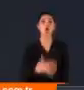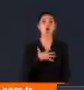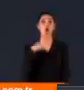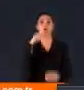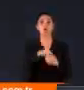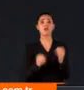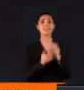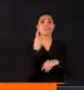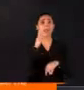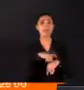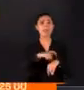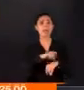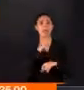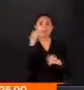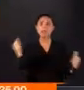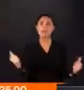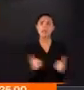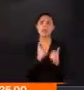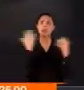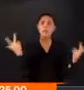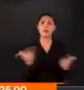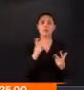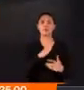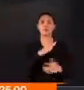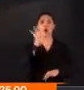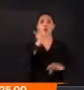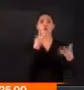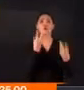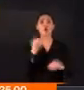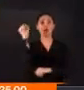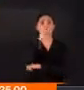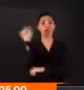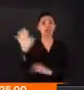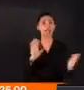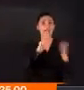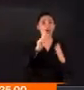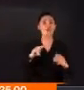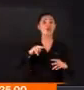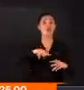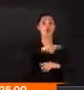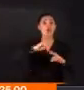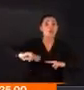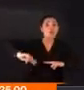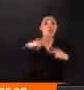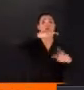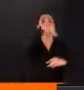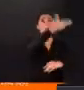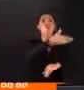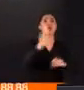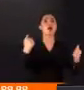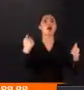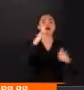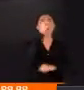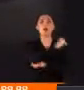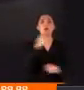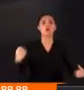Konya'da sabaha karşı katliam gibi bir kaza meydana geldi. Kontrolden çıkan tır karşı şeride geçti ve bir kamyonetle kafa kafaya çarpıştı.